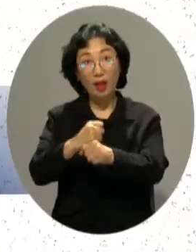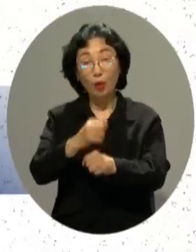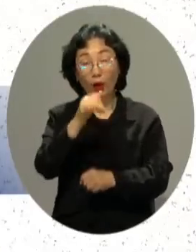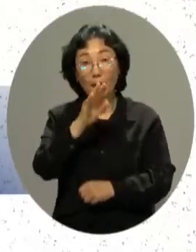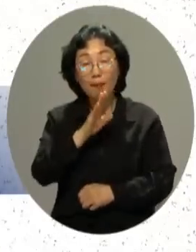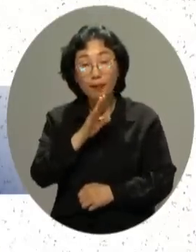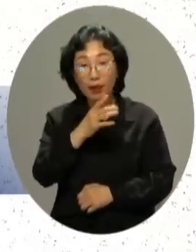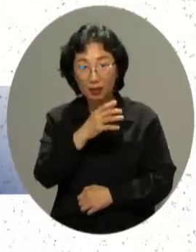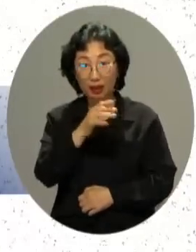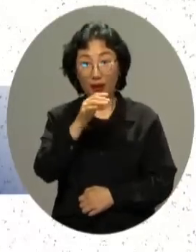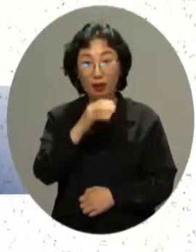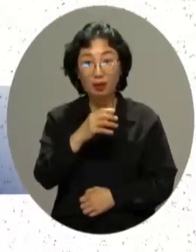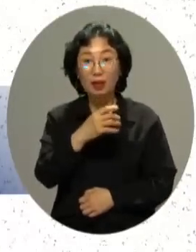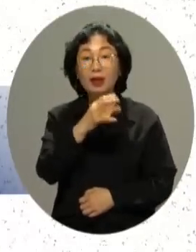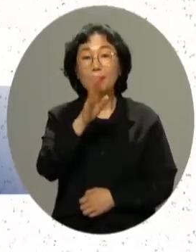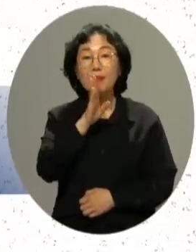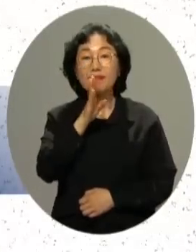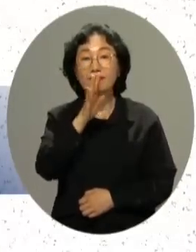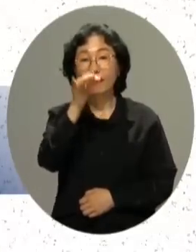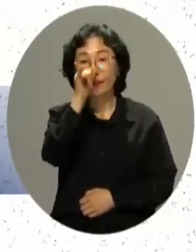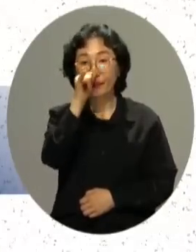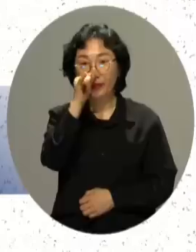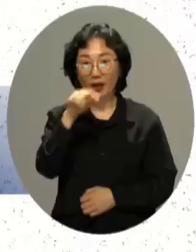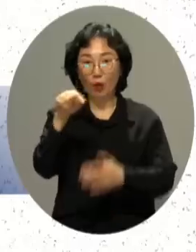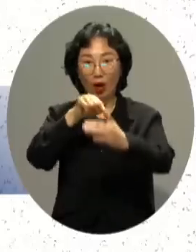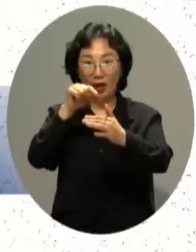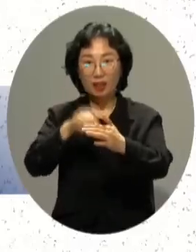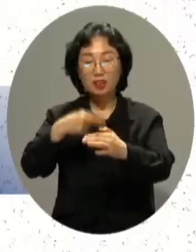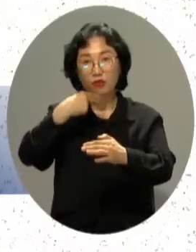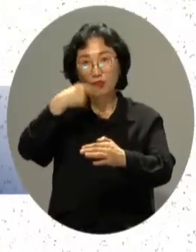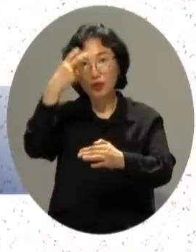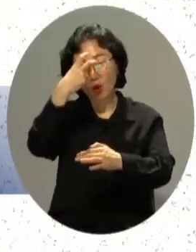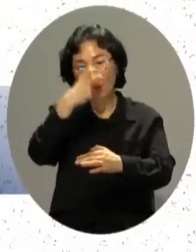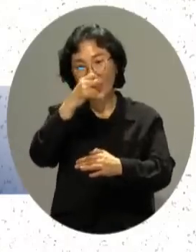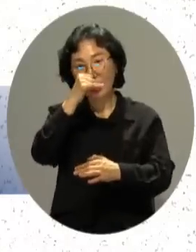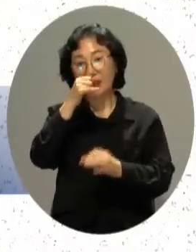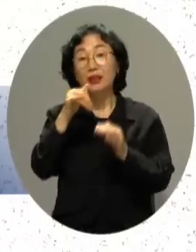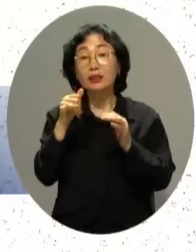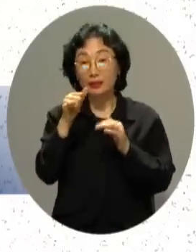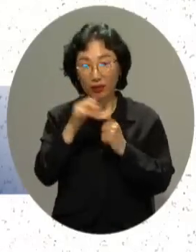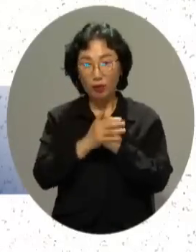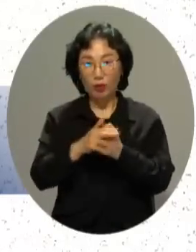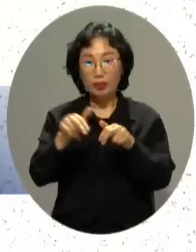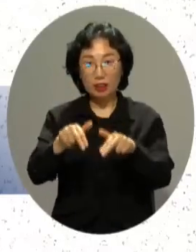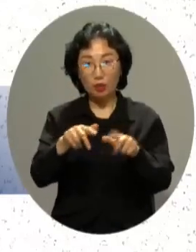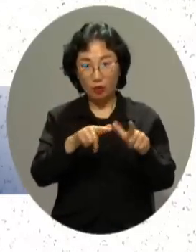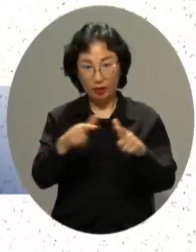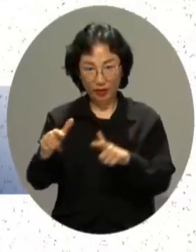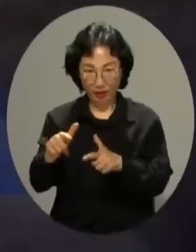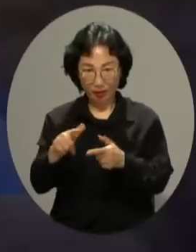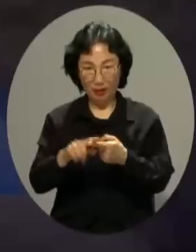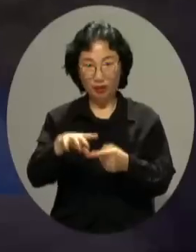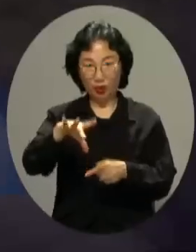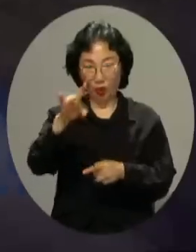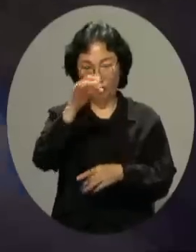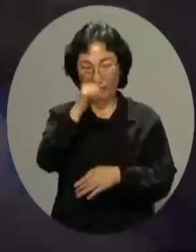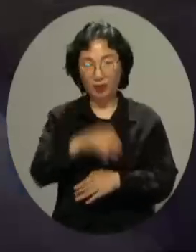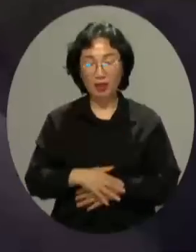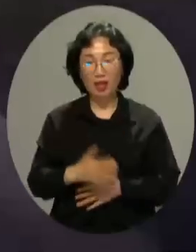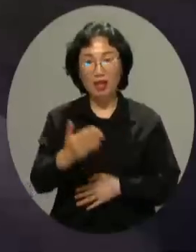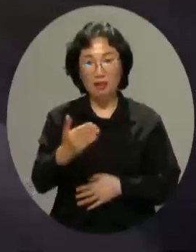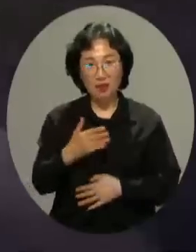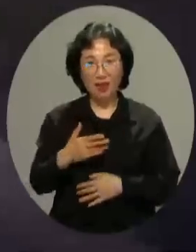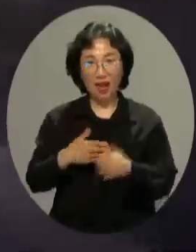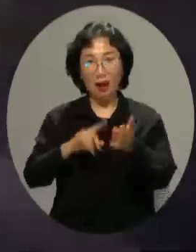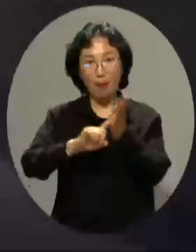해가지고. 네, 있었어요. 여기 안에서 음주 단속 직원들 대상으로 한 거는 처음이었던 것 같아요. 미리